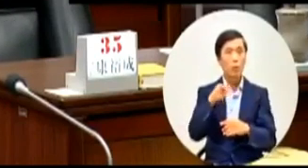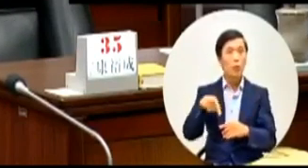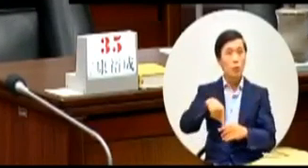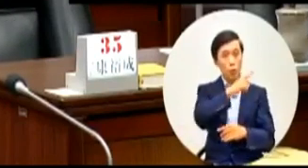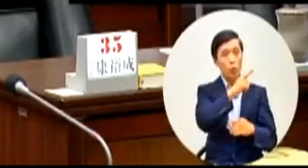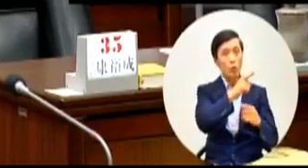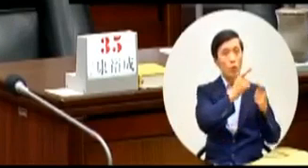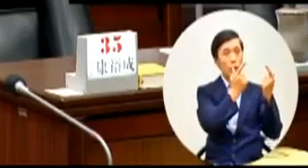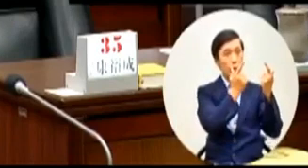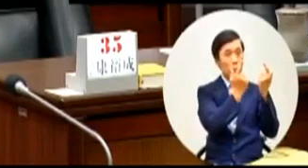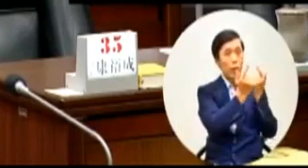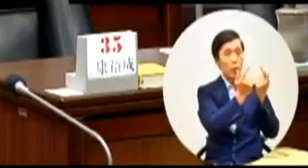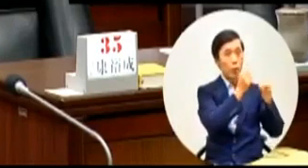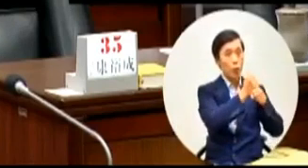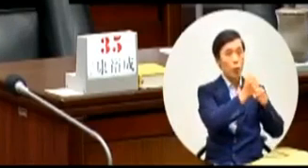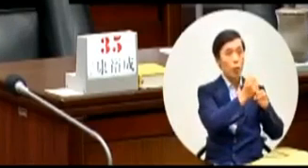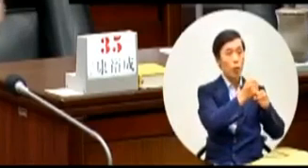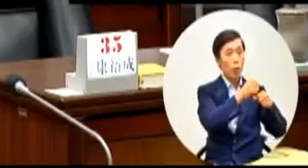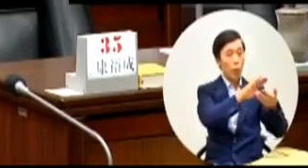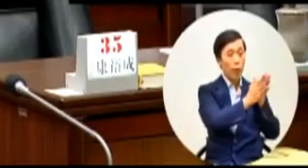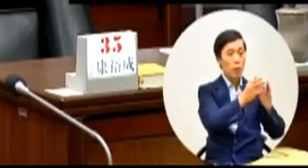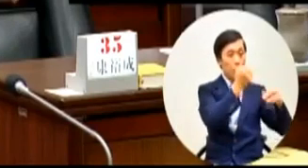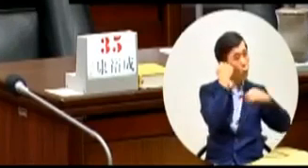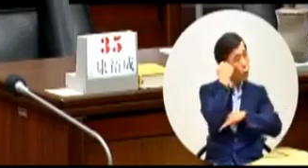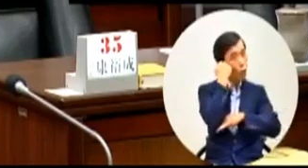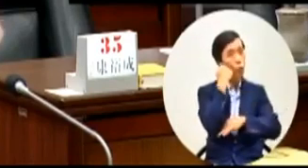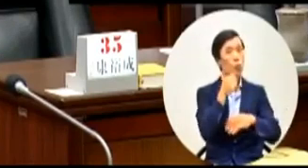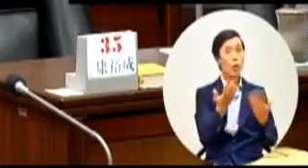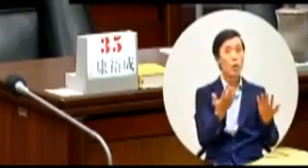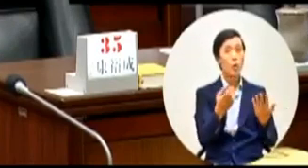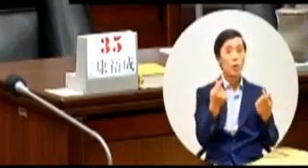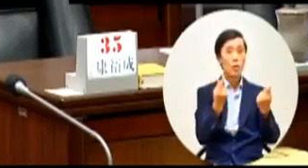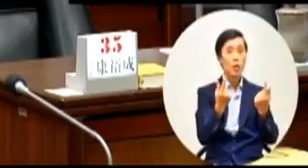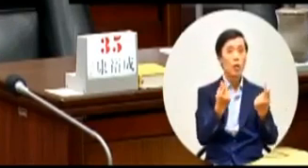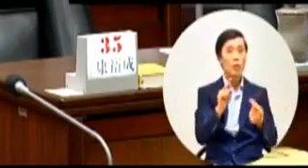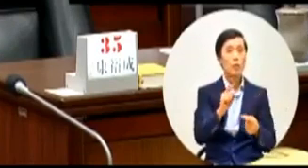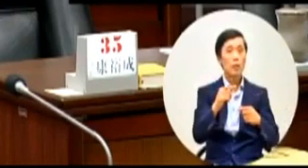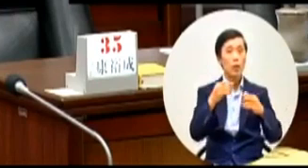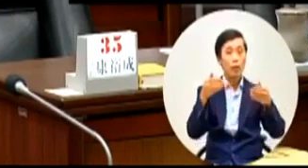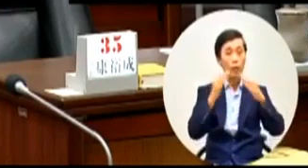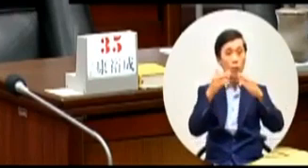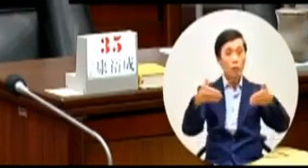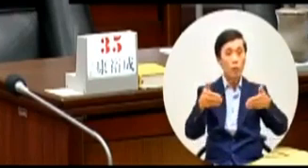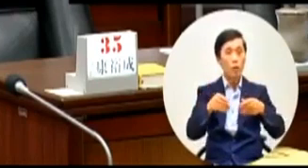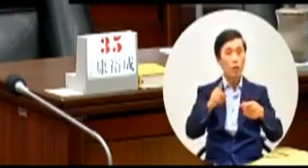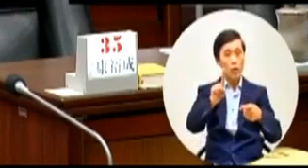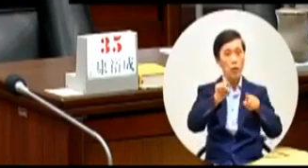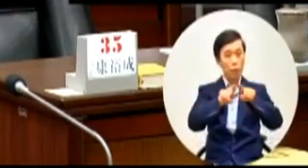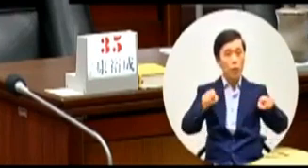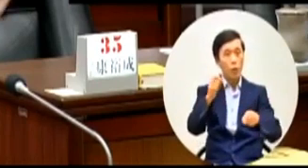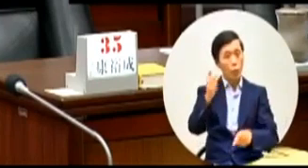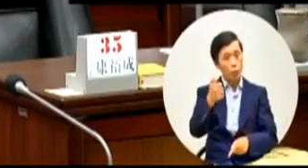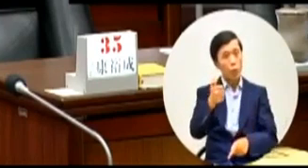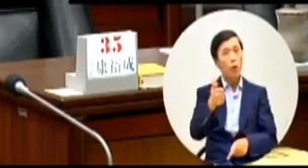他回家的路你对一个所在包括现在建商说一平五十万也不为过还有说这个高雄还没